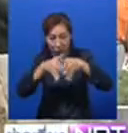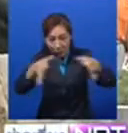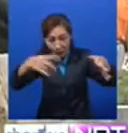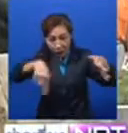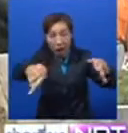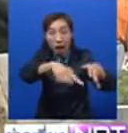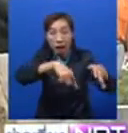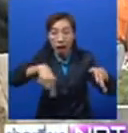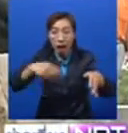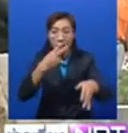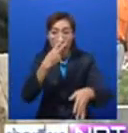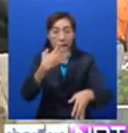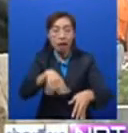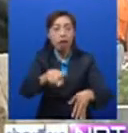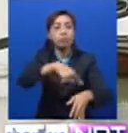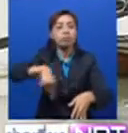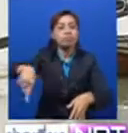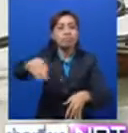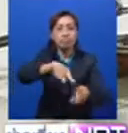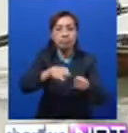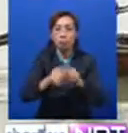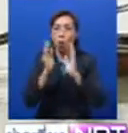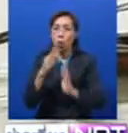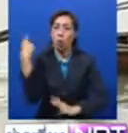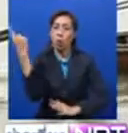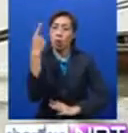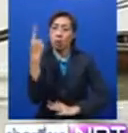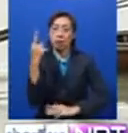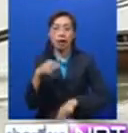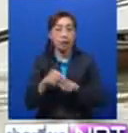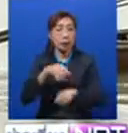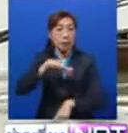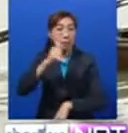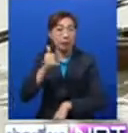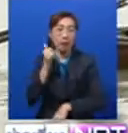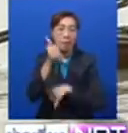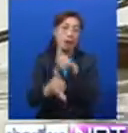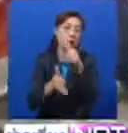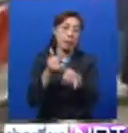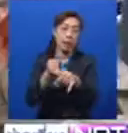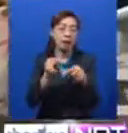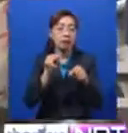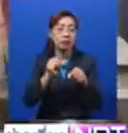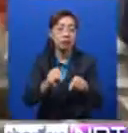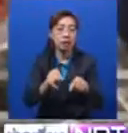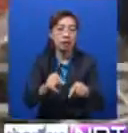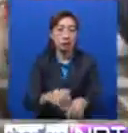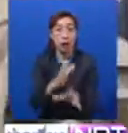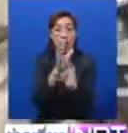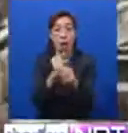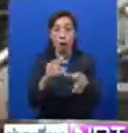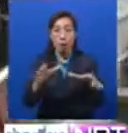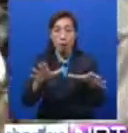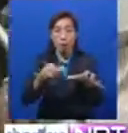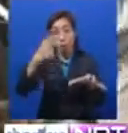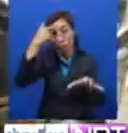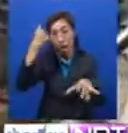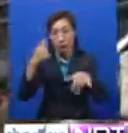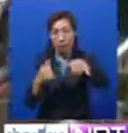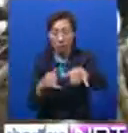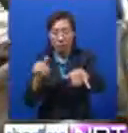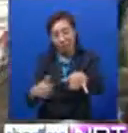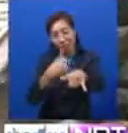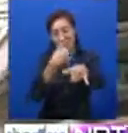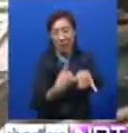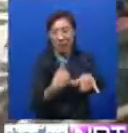ว่าบริเวณนี้เนี่ยเป็นบริเวณที่นักท่องเที่ยวถ้าเกิดมาเที่ยวในตัวเมืองเนี่ยเขาก็นิยมที่จะมาถ่ายรูปกับอนุสาวรีย์ปูดำนะคะเพราะว่า